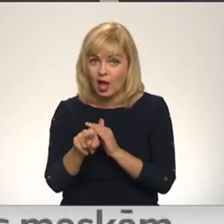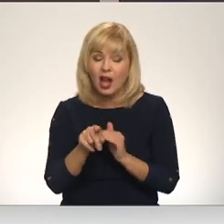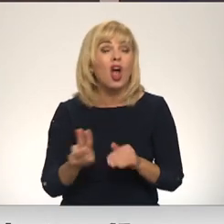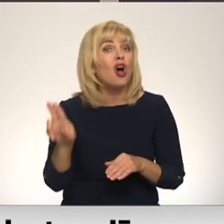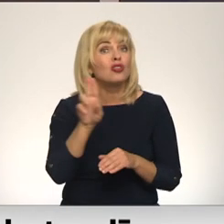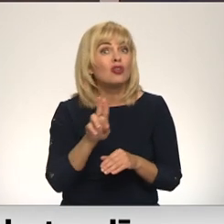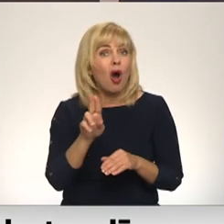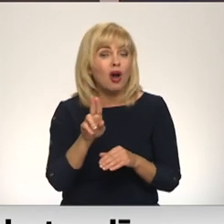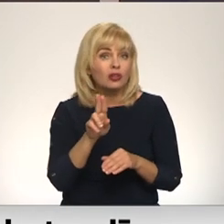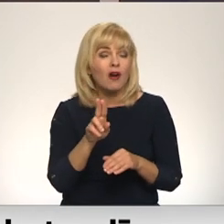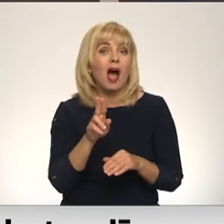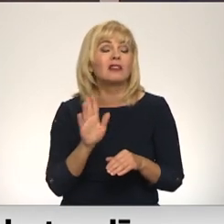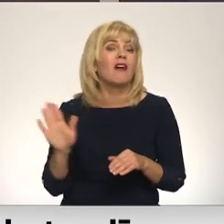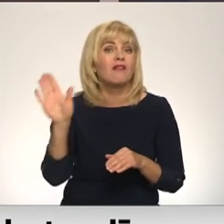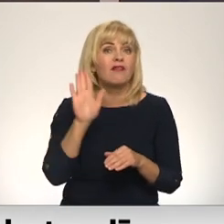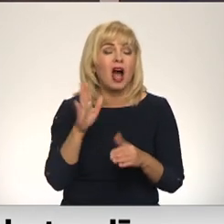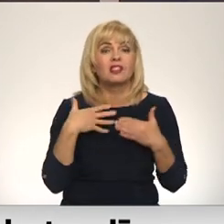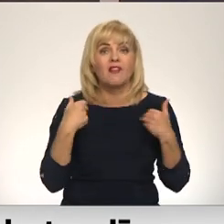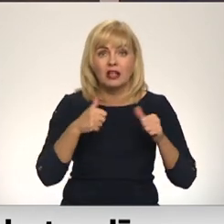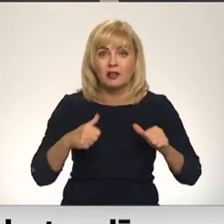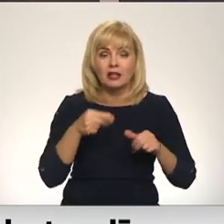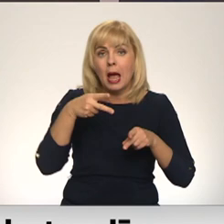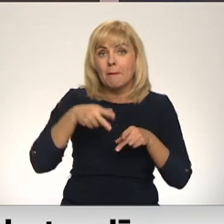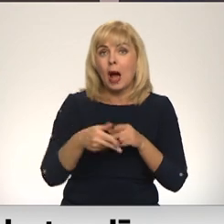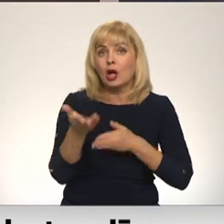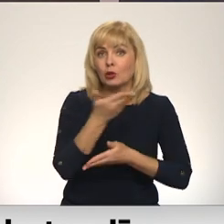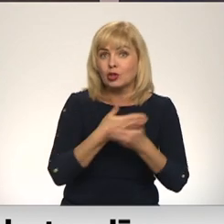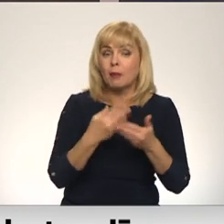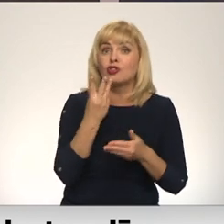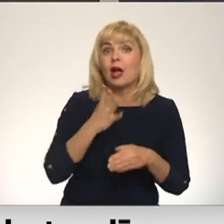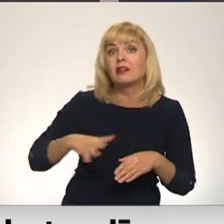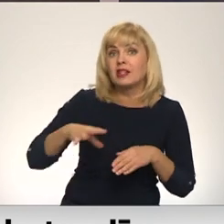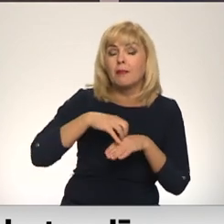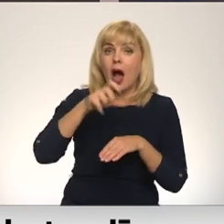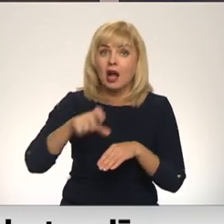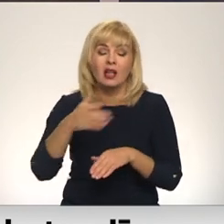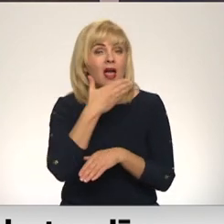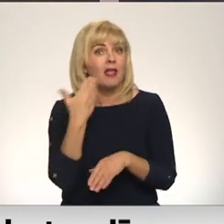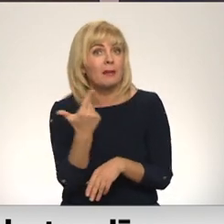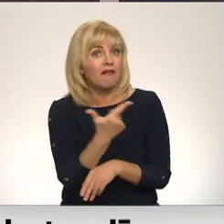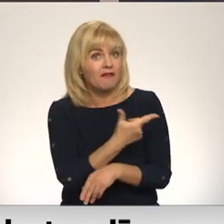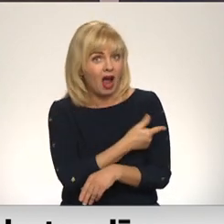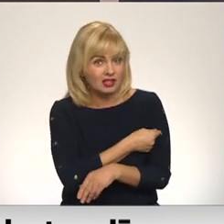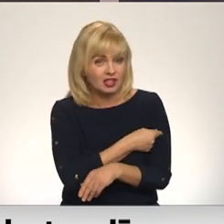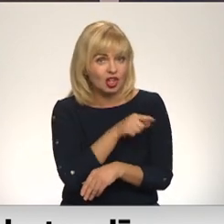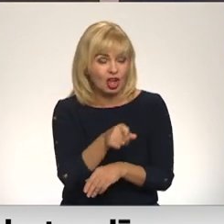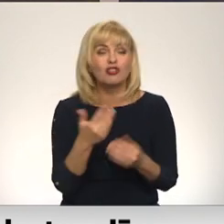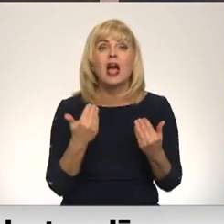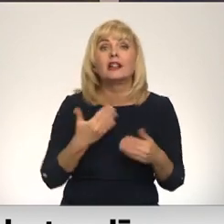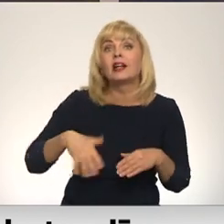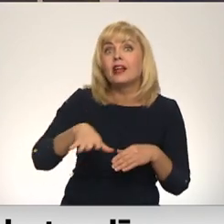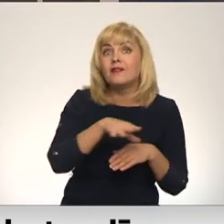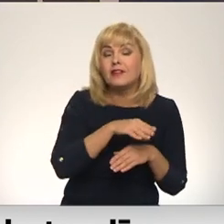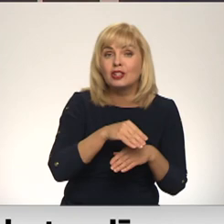Novembrī Nacionālais veselības dienests pārtrauca sadarbību ar četrām ģimenes ārstēm, jo viņas nebija vakcinējušās. Tagad visi